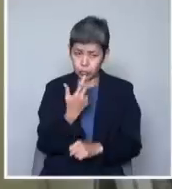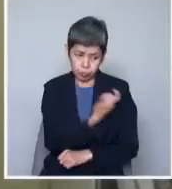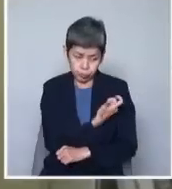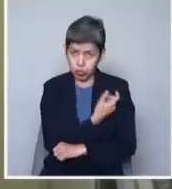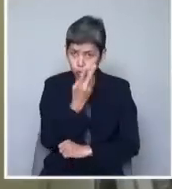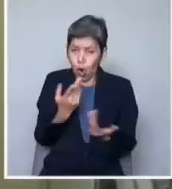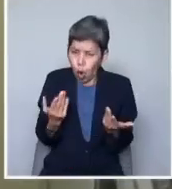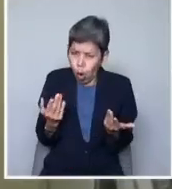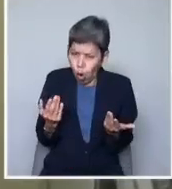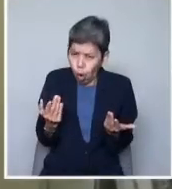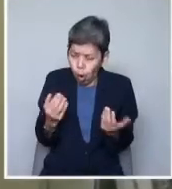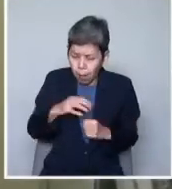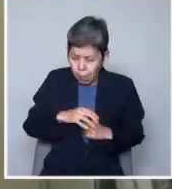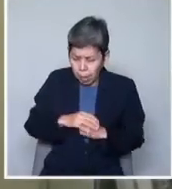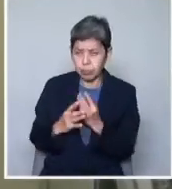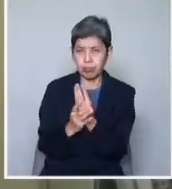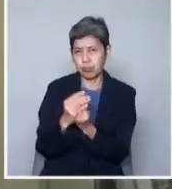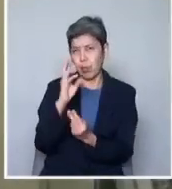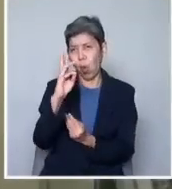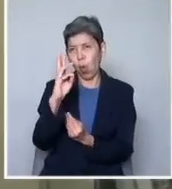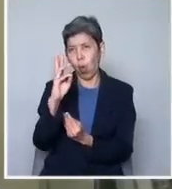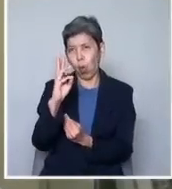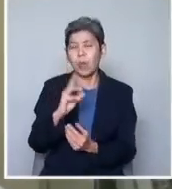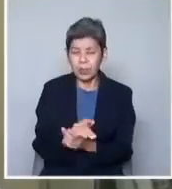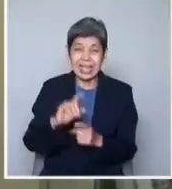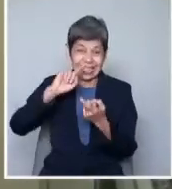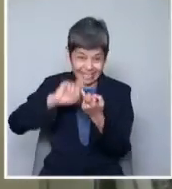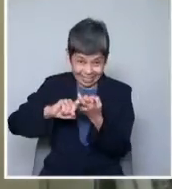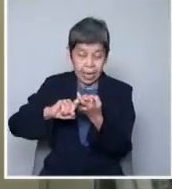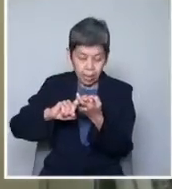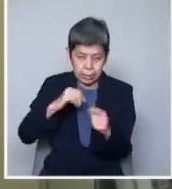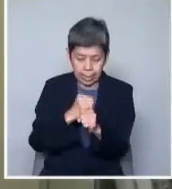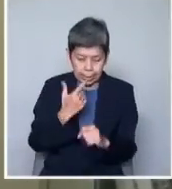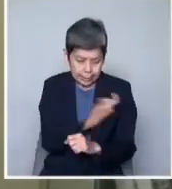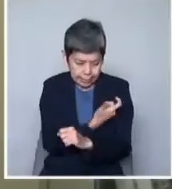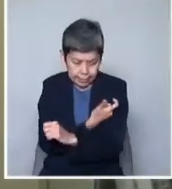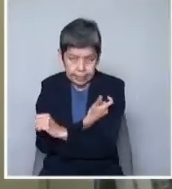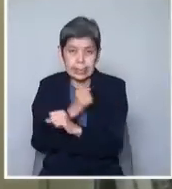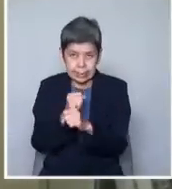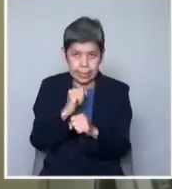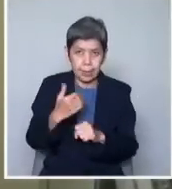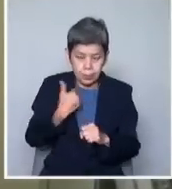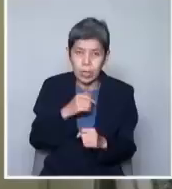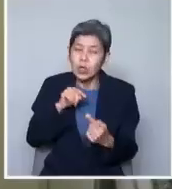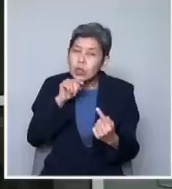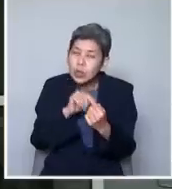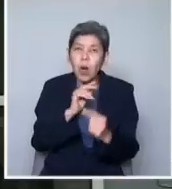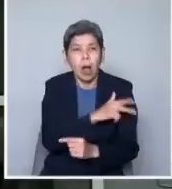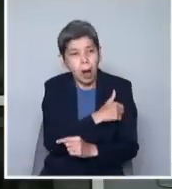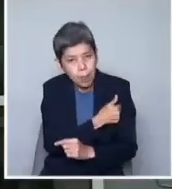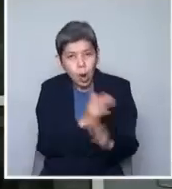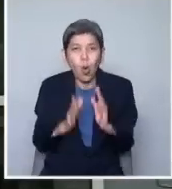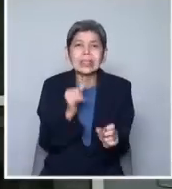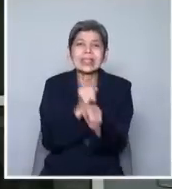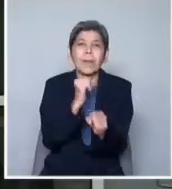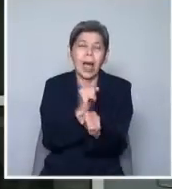องใช้เวลานานในการสร้างประมาณ6สัปดาห์นะคะขณะที่รัสเซียเองตอนนี้เริ่มฉีดวัคซีน Sputnik 5ให้แก่แพทย์แล้วก็บุคล